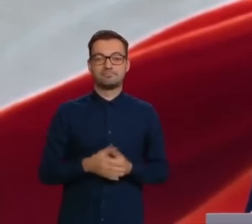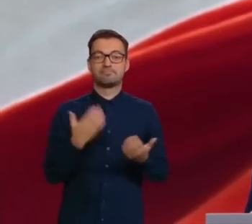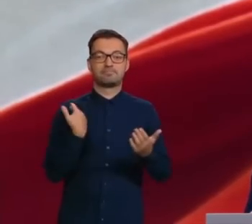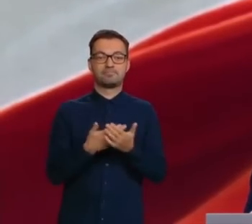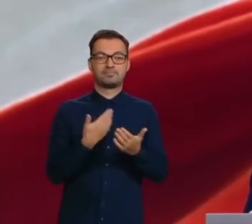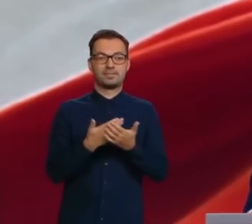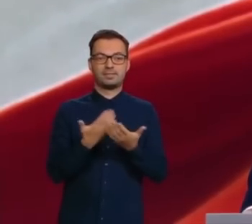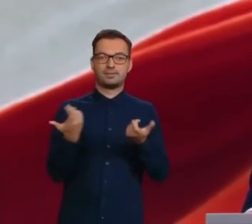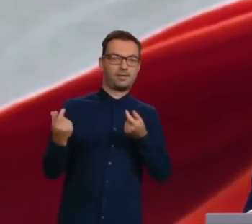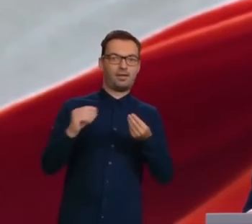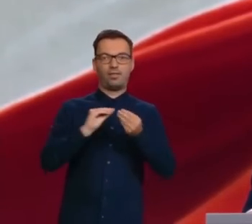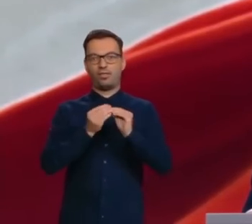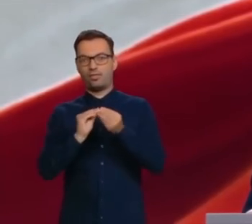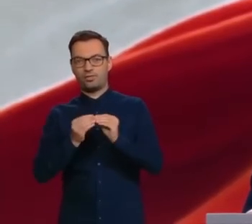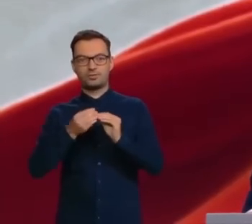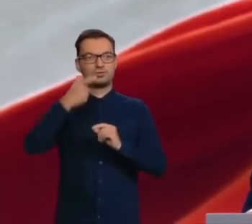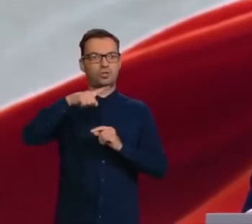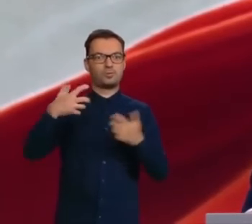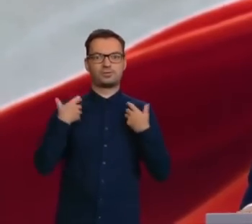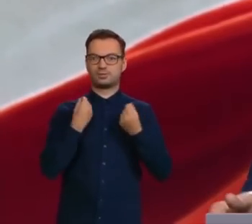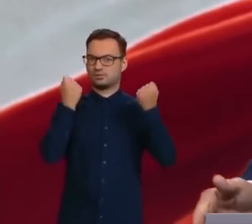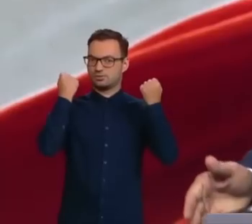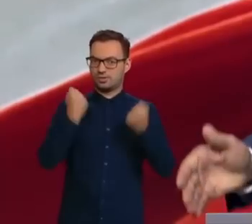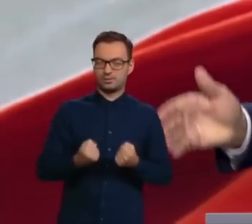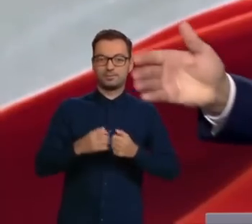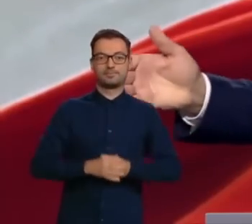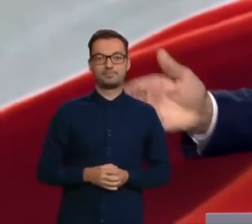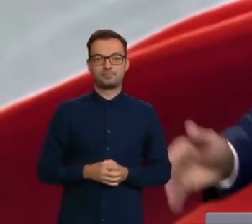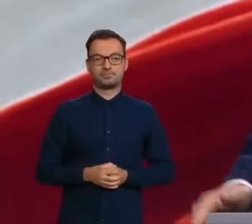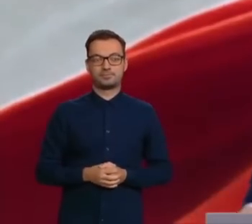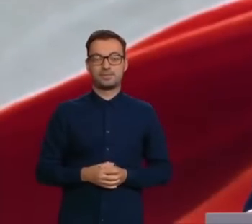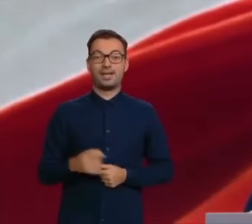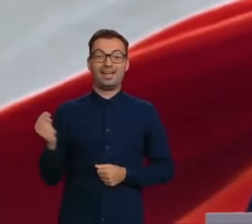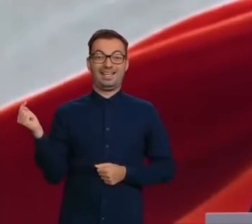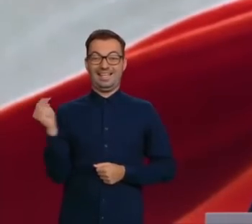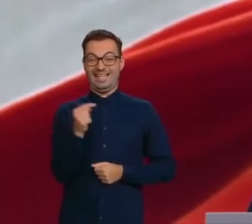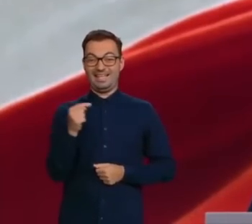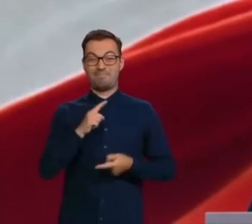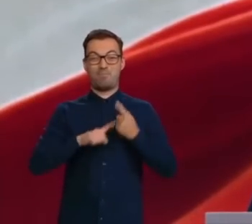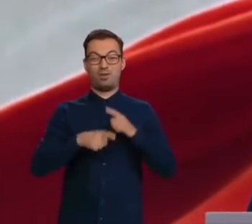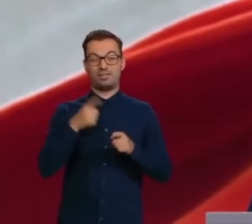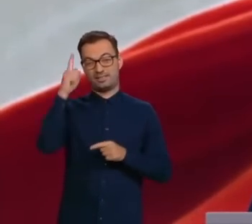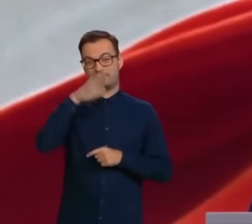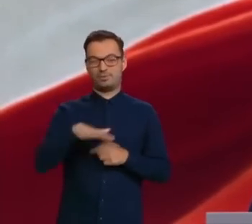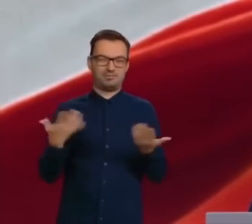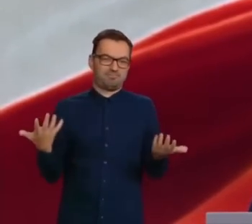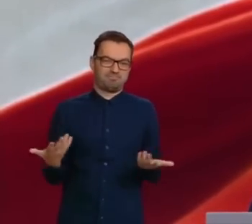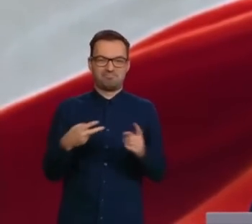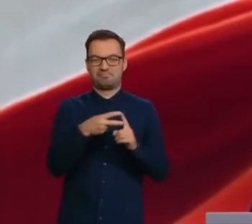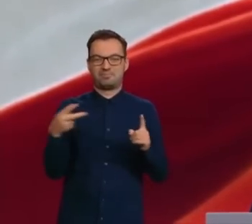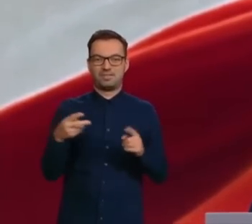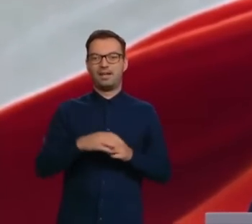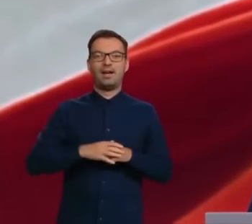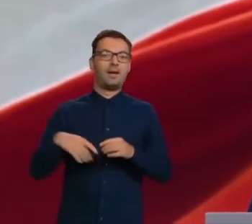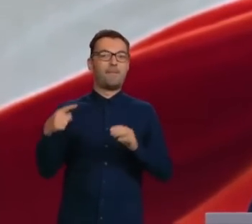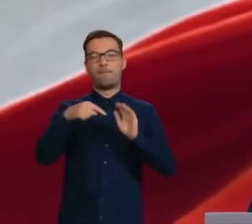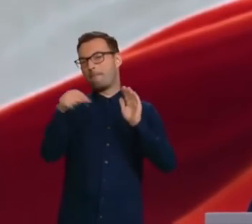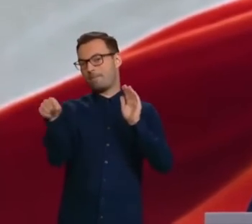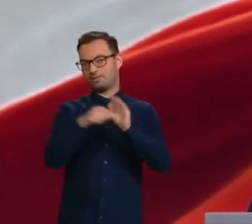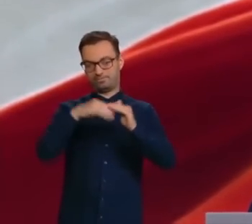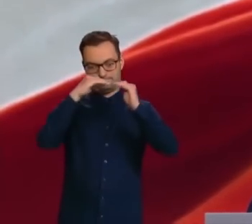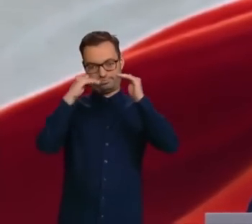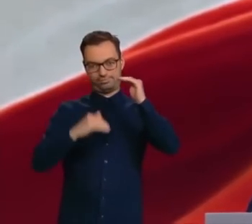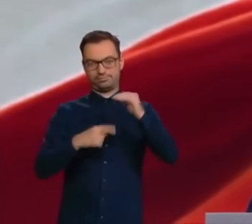było związać koniec z końcem. I tak naprawdę ich polityka społeczna to była polityka mniej niż zero. Ale